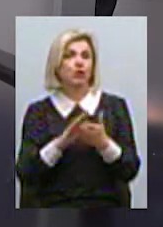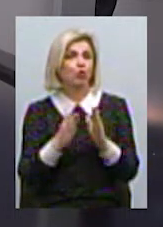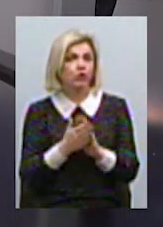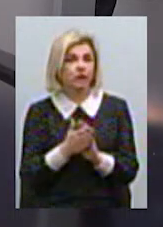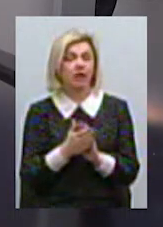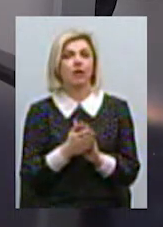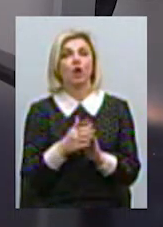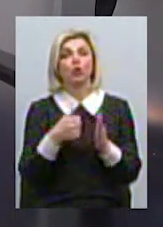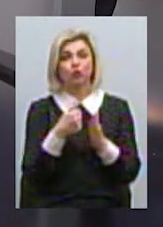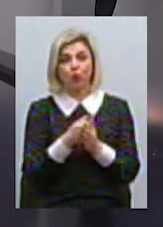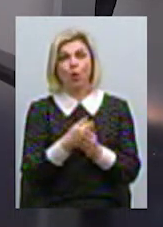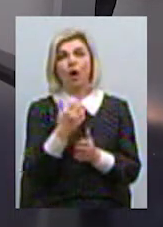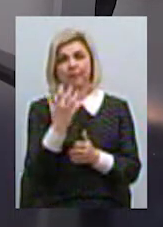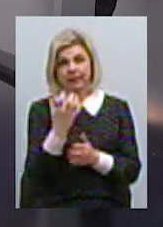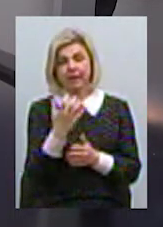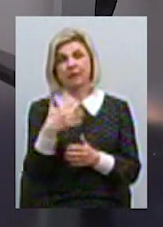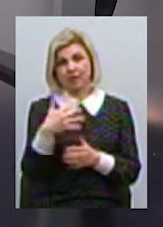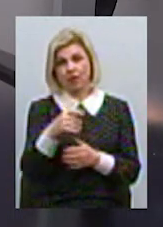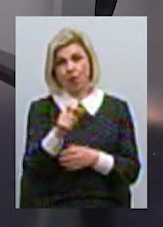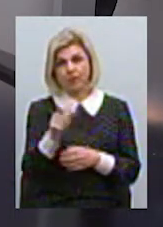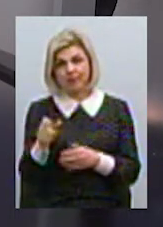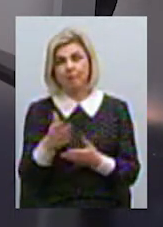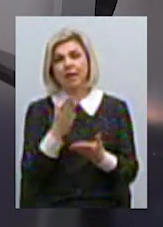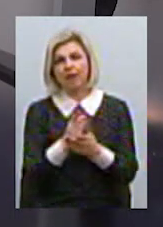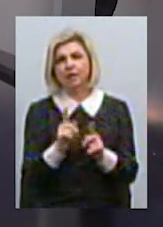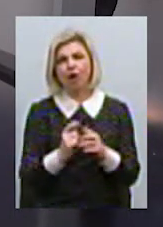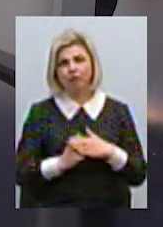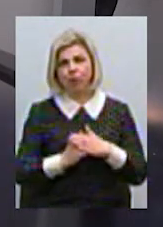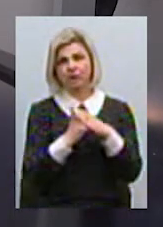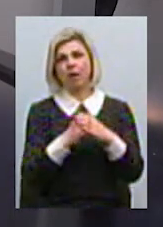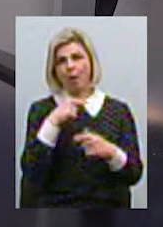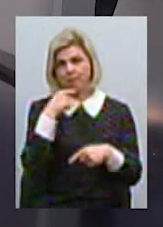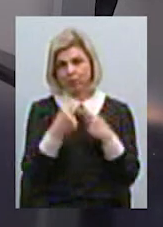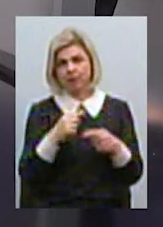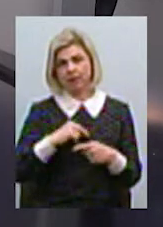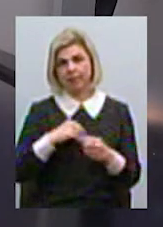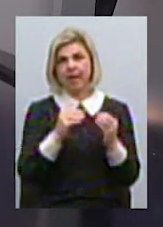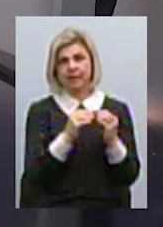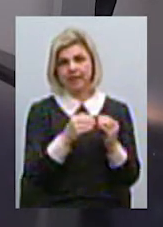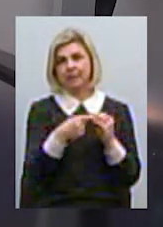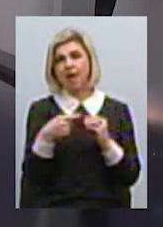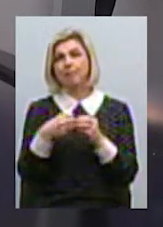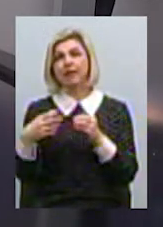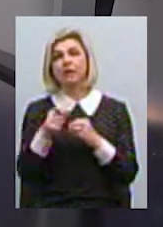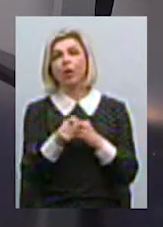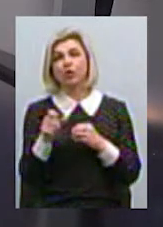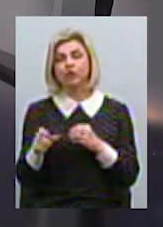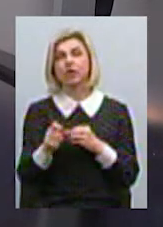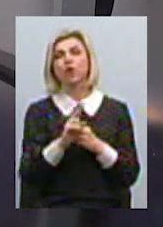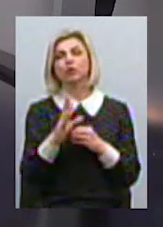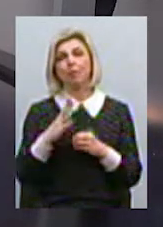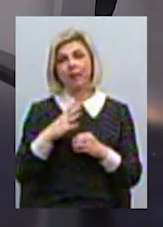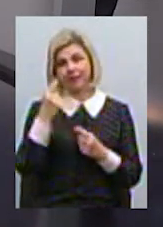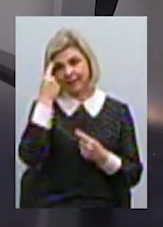до 50 осіб є такі, знаєте, фундамент, який постійно працює, це там 10-15 осіб наших, які були